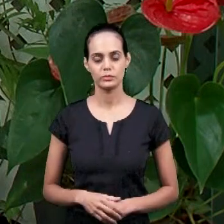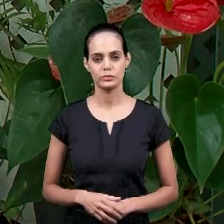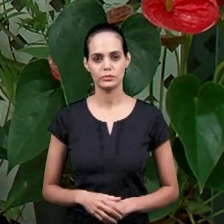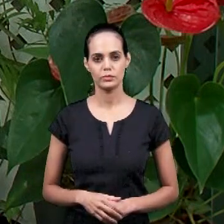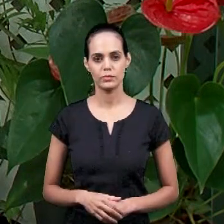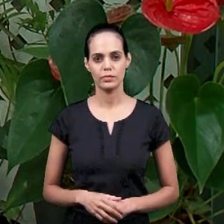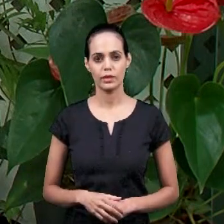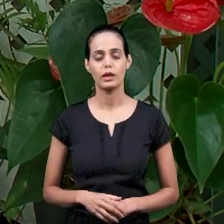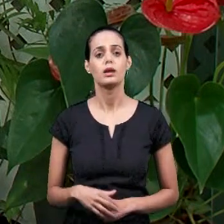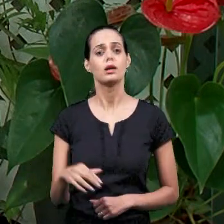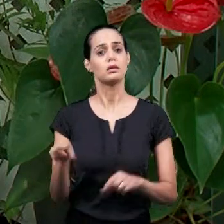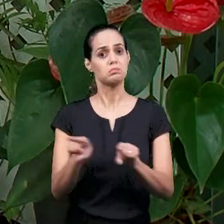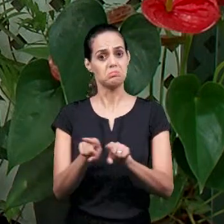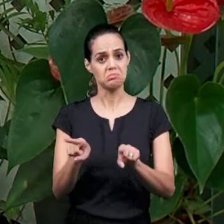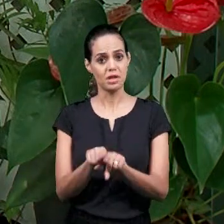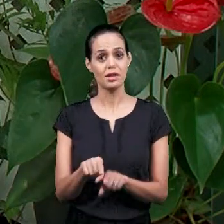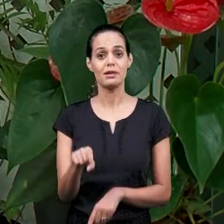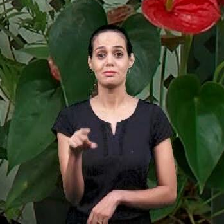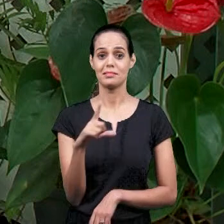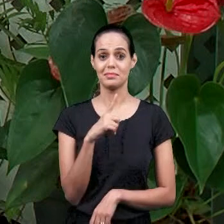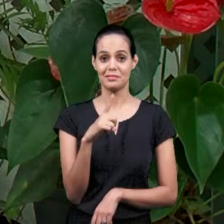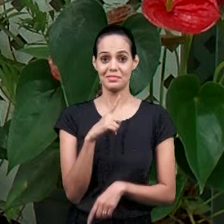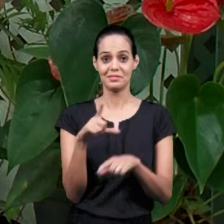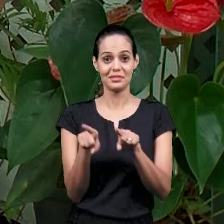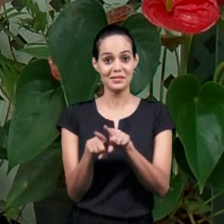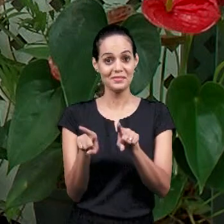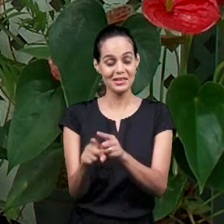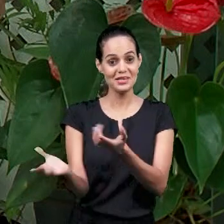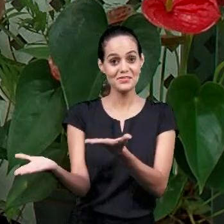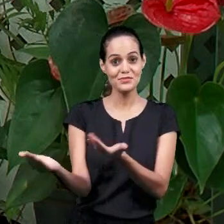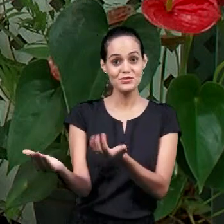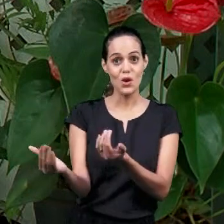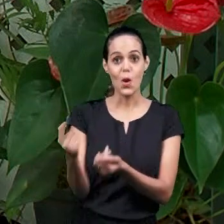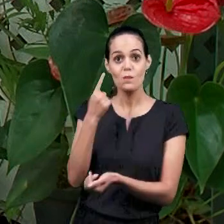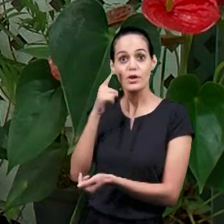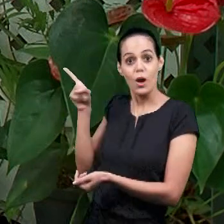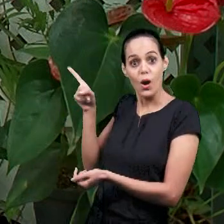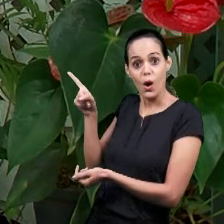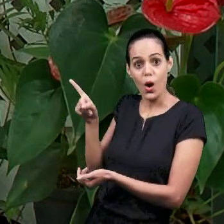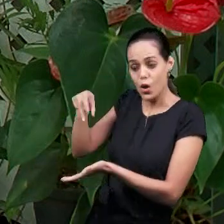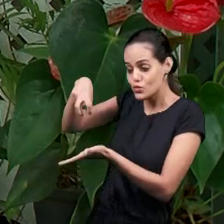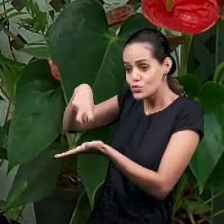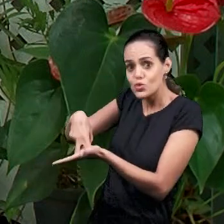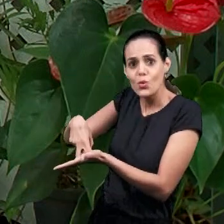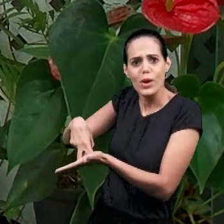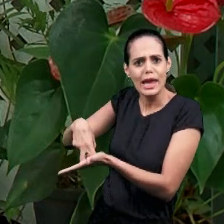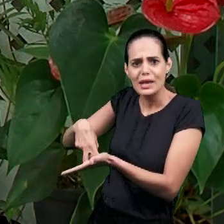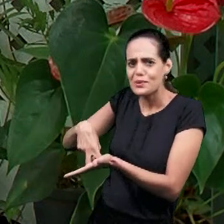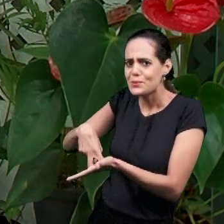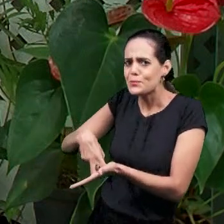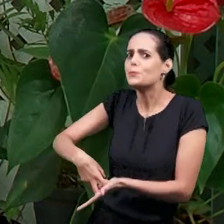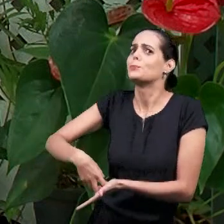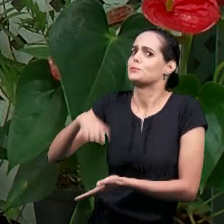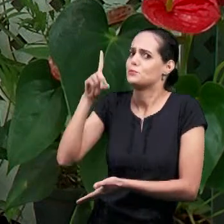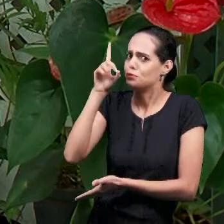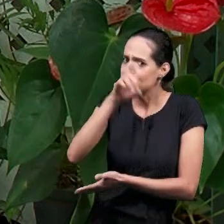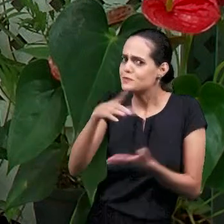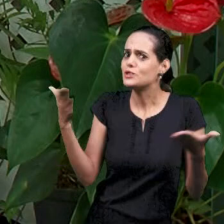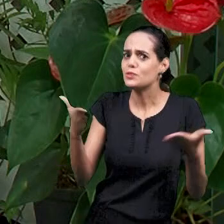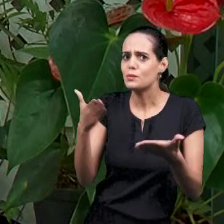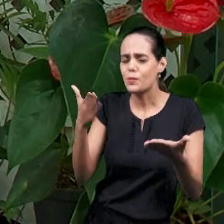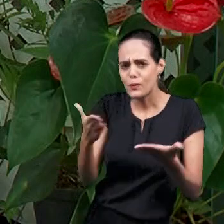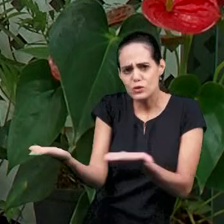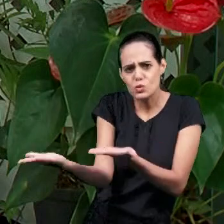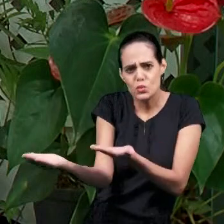afin que vous puissiez les voir. Nous avons un jeune ici, à genoux. Vous voyez,